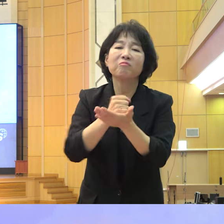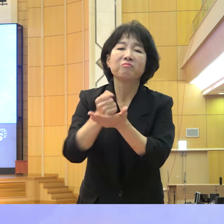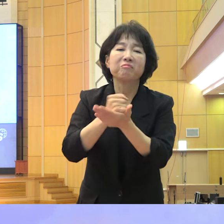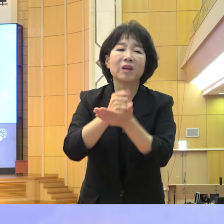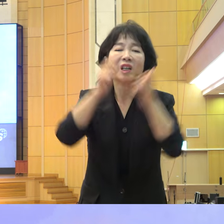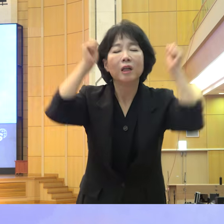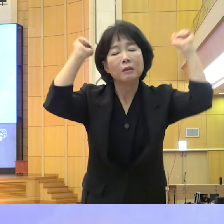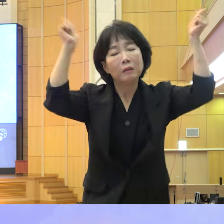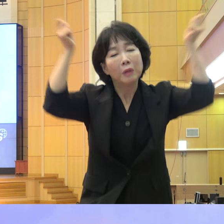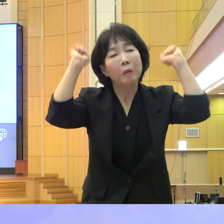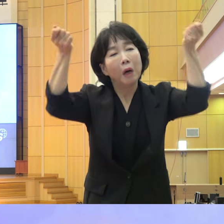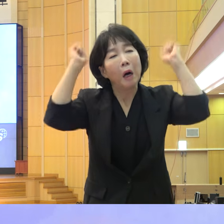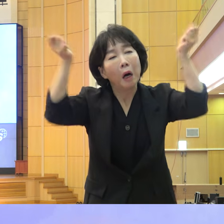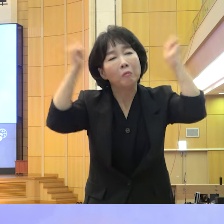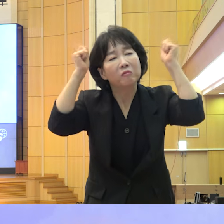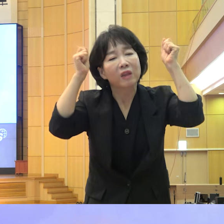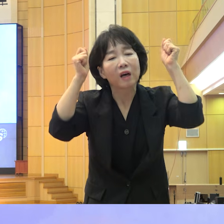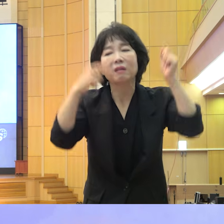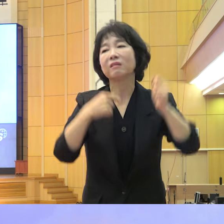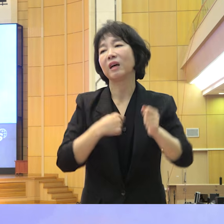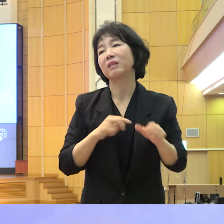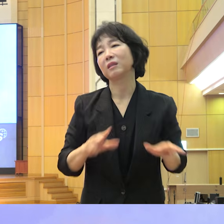된